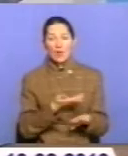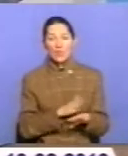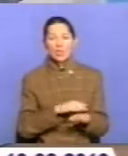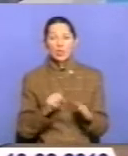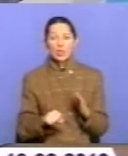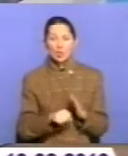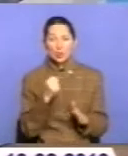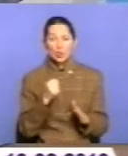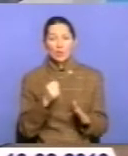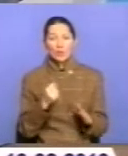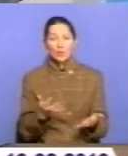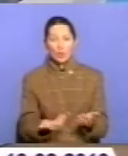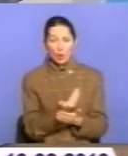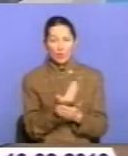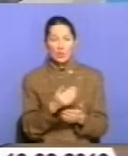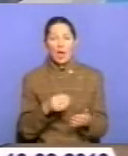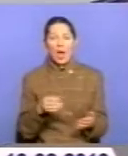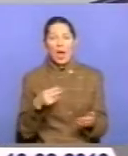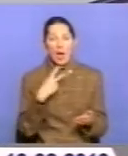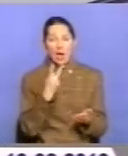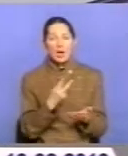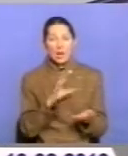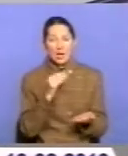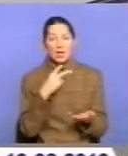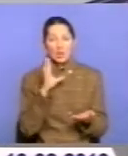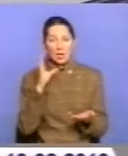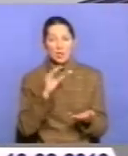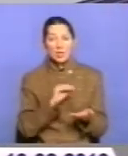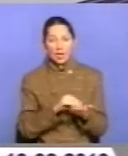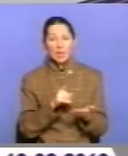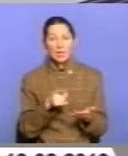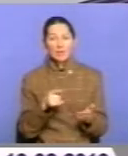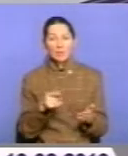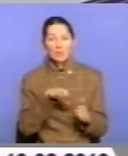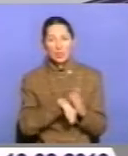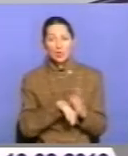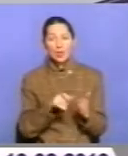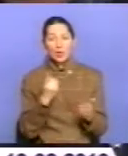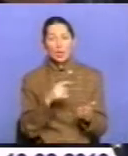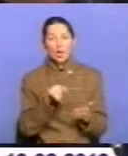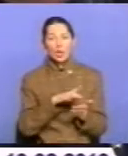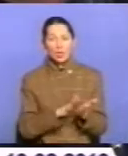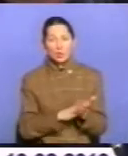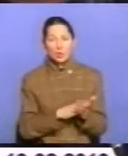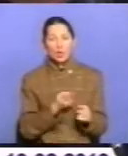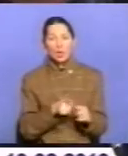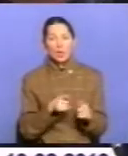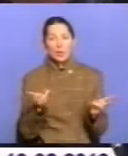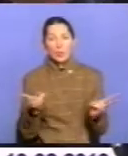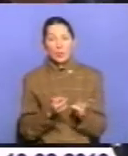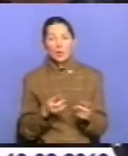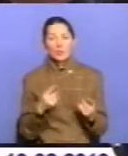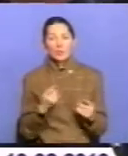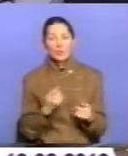про них внесені до єдиного реєстру. Розкриття неочевидних злочинів потребує не тільки копіткої спільної праці правоохоронців, а й